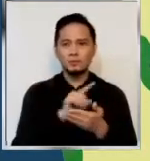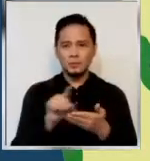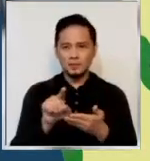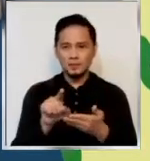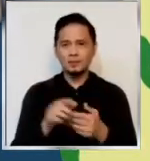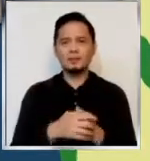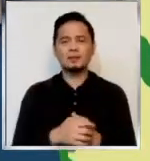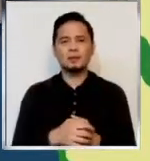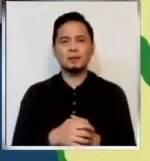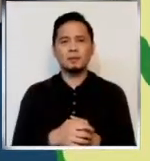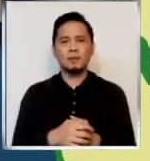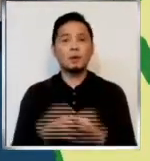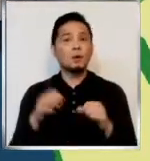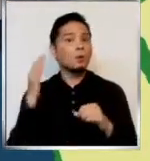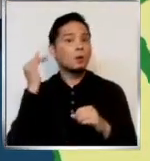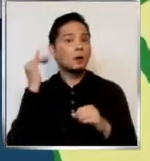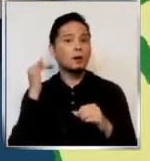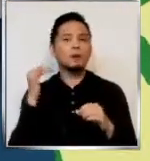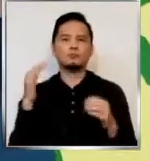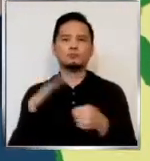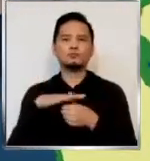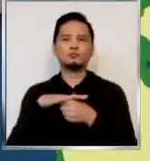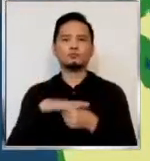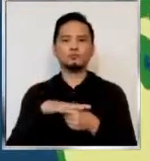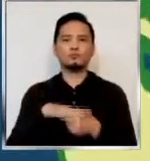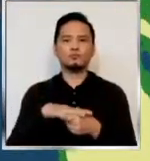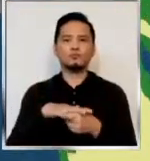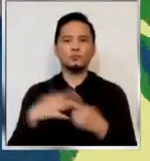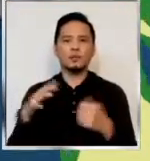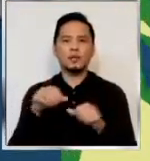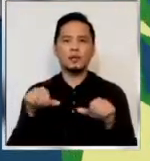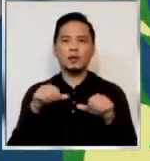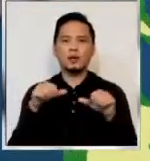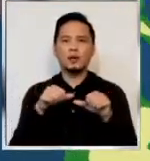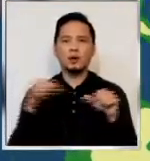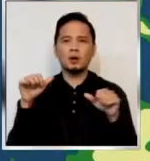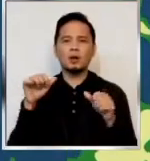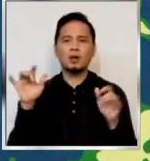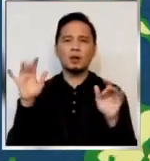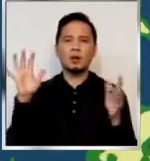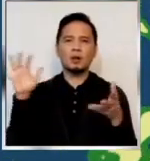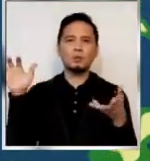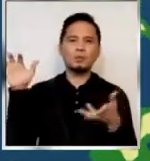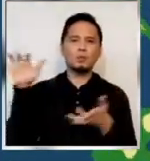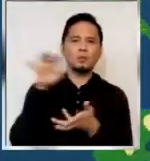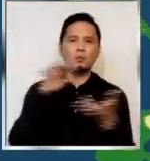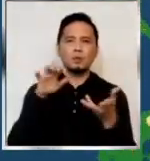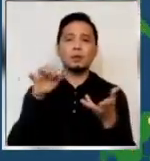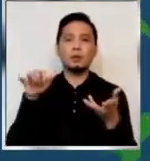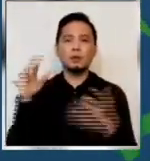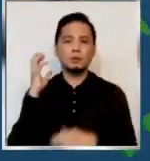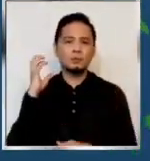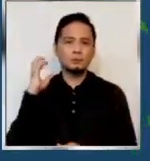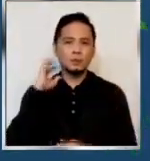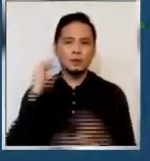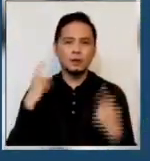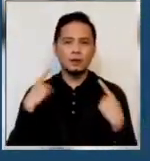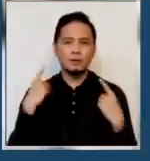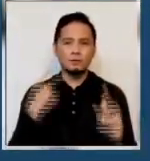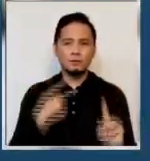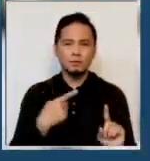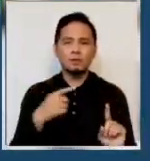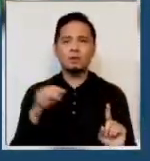low pressure area na binanggit natin kanina. Malalakas na ulan sa malaking bahagi ng Mindanao at maging dyan sa malaking bahagi